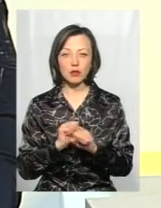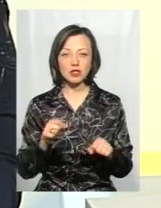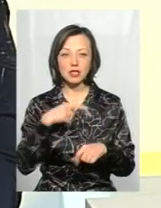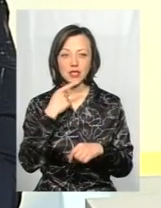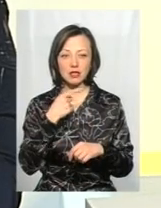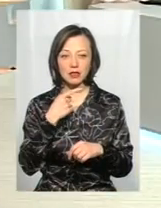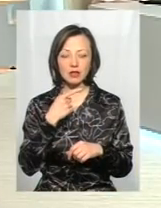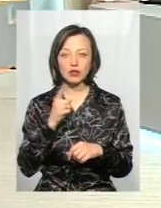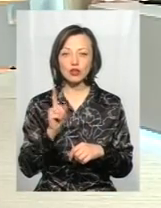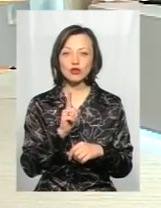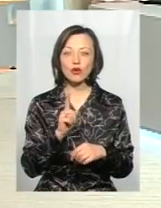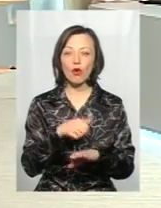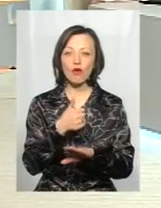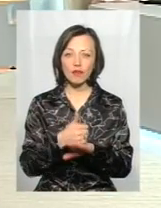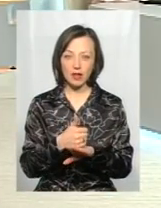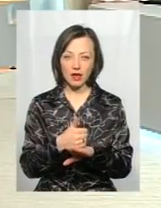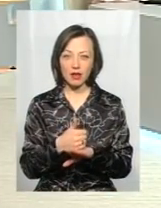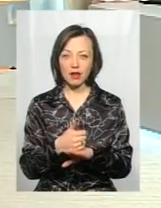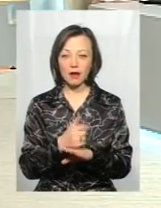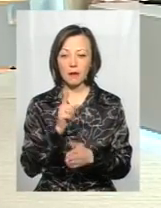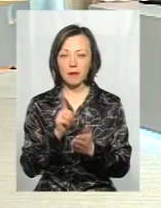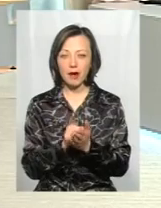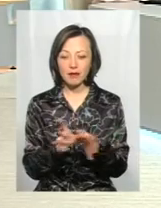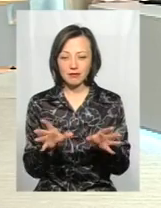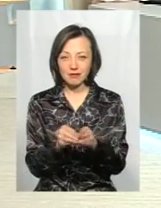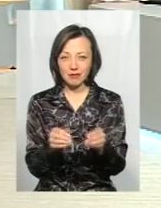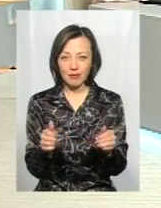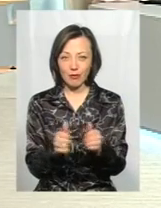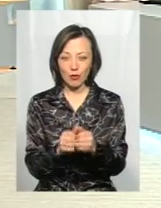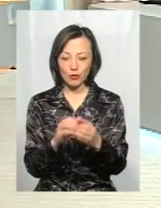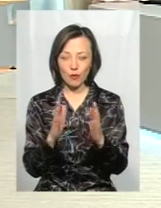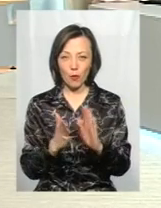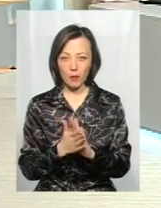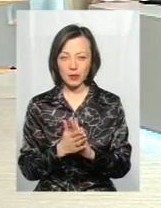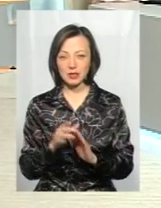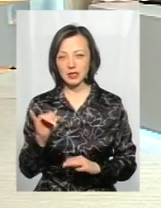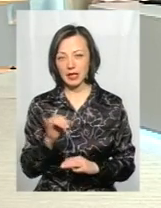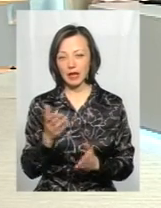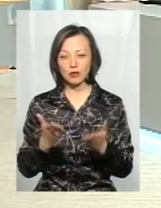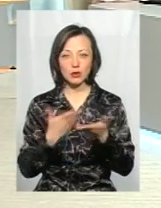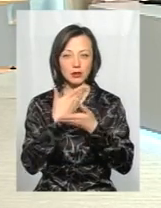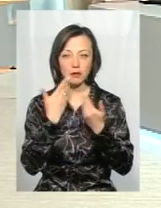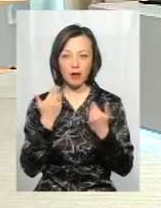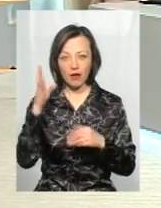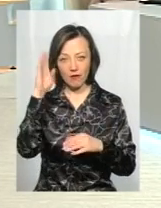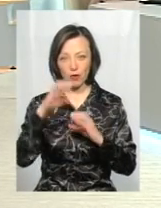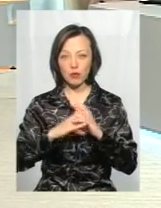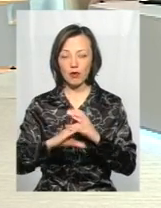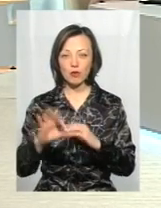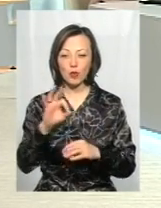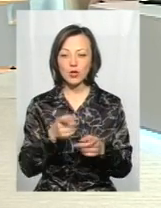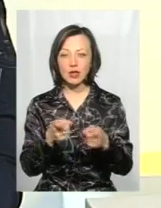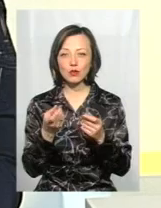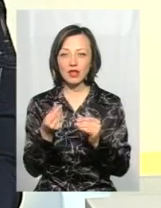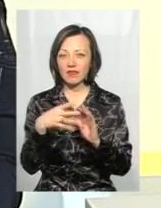сказати, що головне. Тому що воно має йти поруч, в комплексі. І, звичайно, якщо немає водопроводу, то про